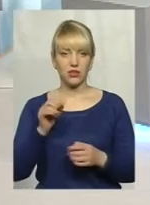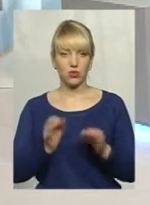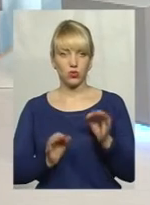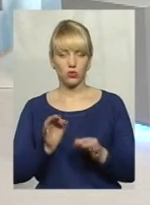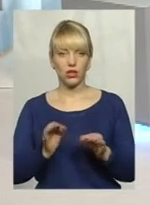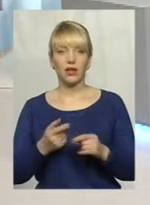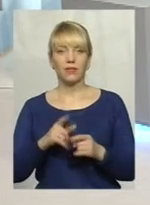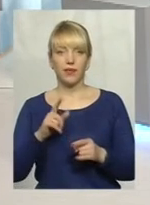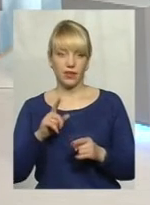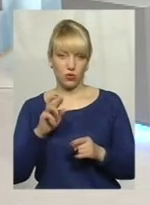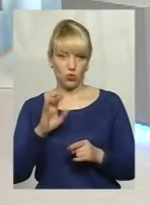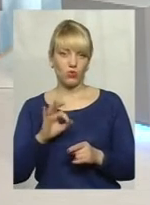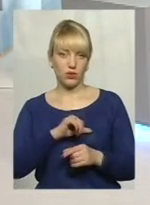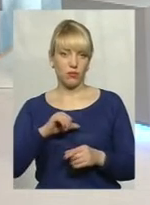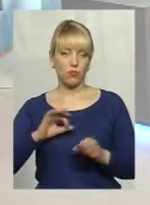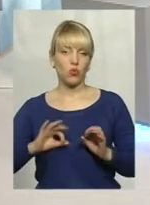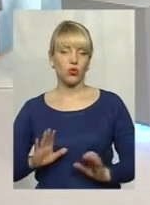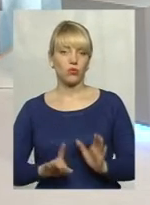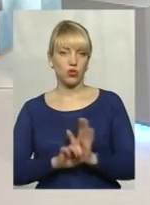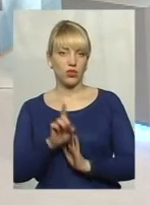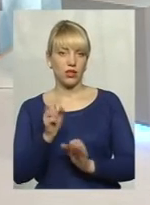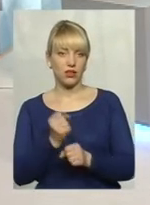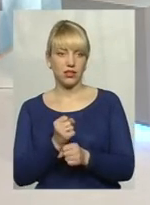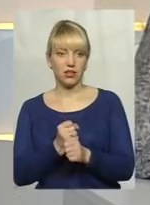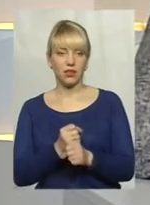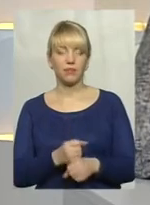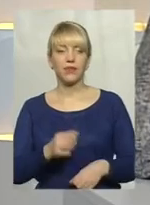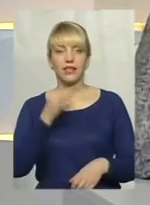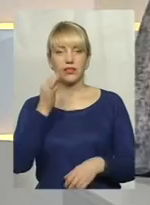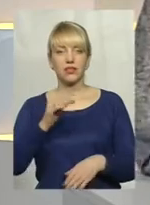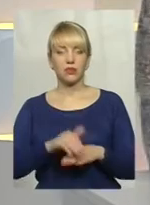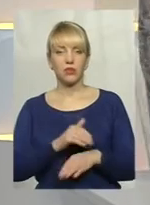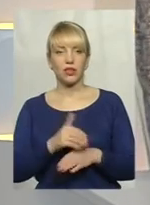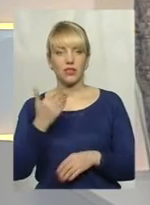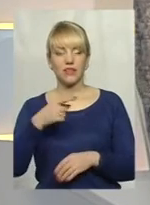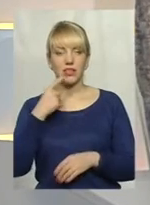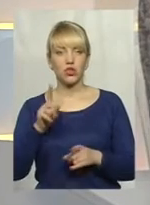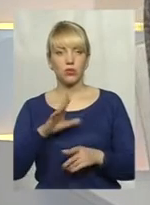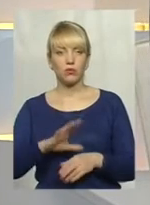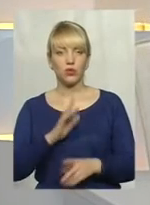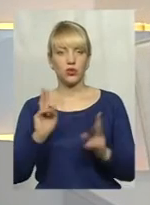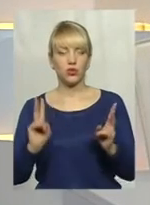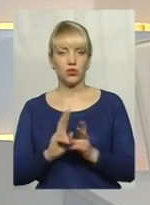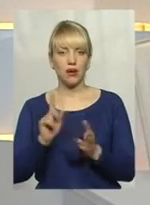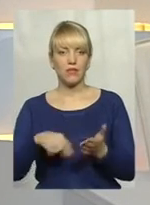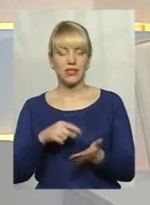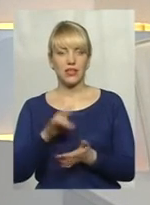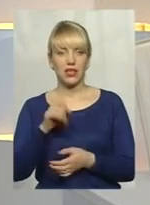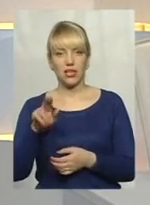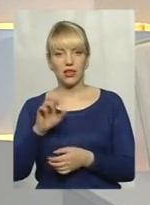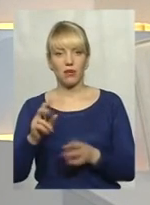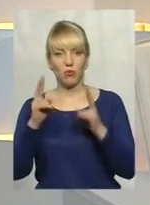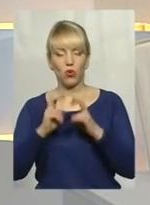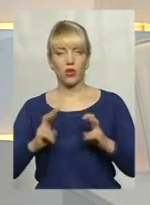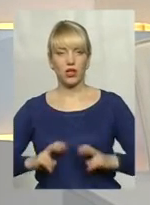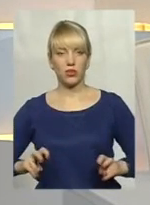вона вже відповідно почне процедуру. Скажіть, будь ласка, ви зазначили, що відбулися зустрічі в міських радах.